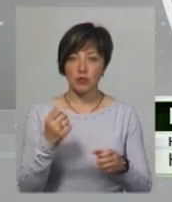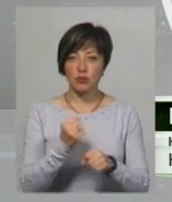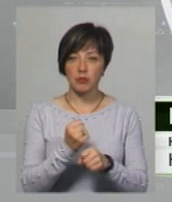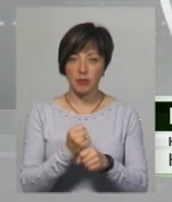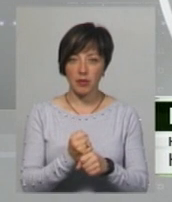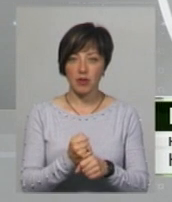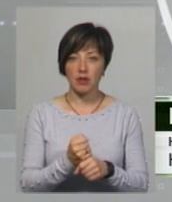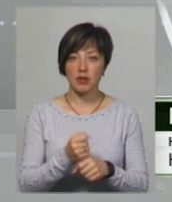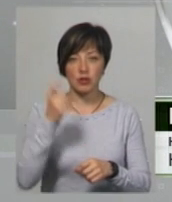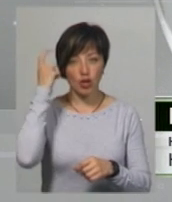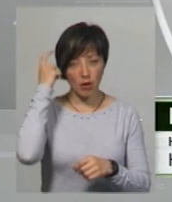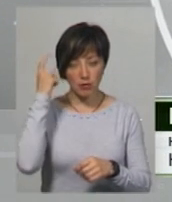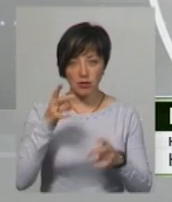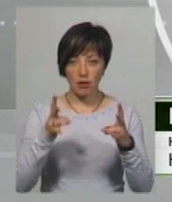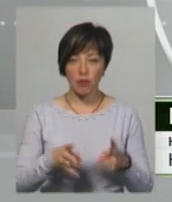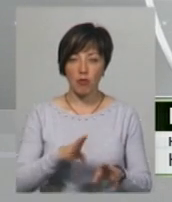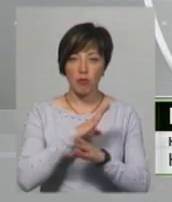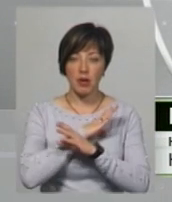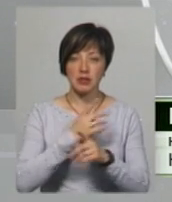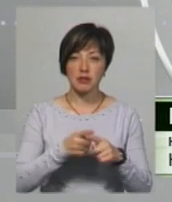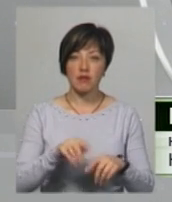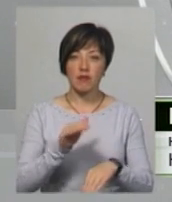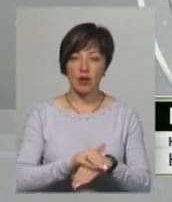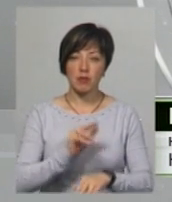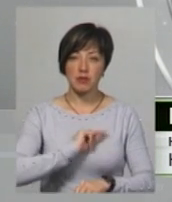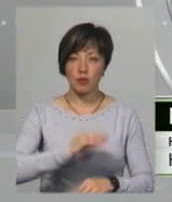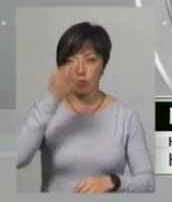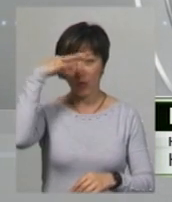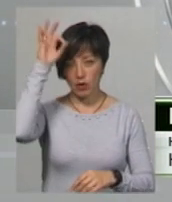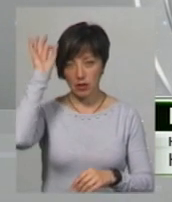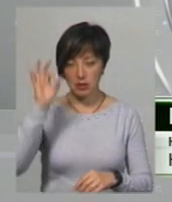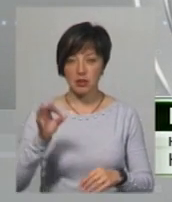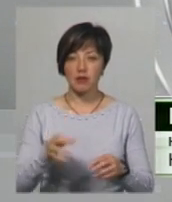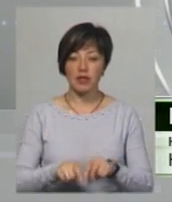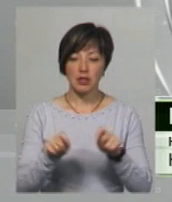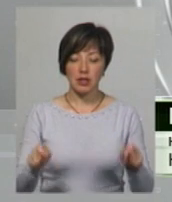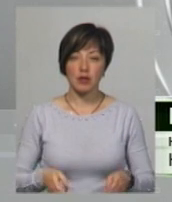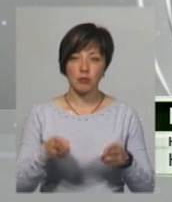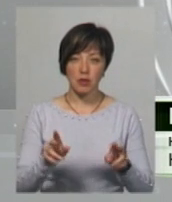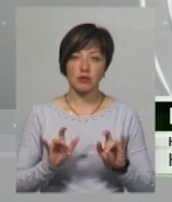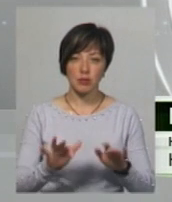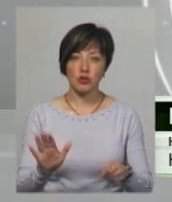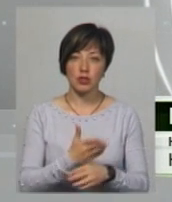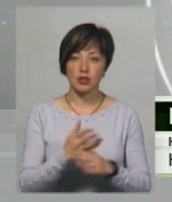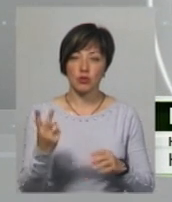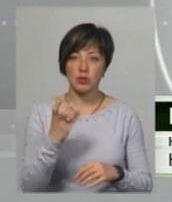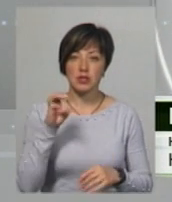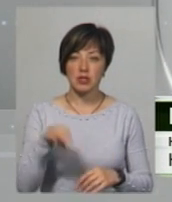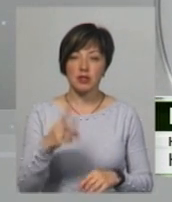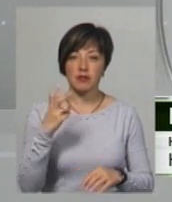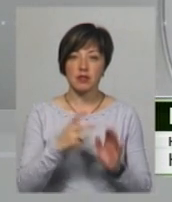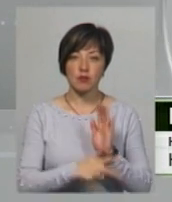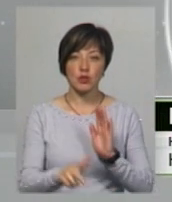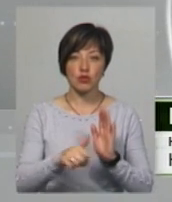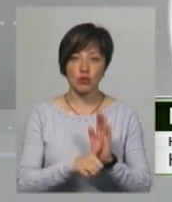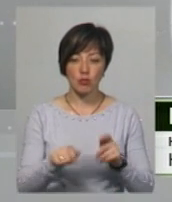відкритої черепно-мозкової травми і помер. За даним фактом, працівники поліції відкрили кримінальне провадження за частиною 2 статті